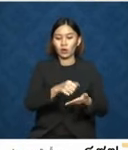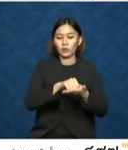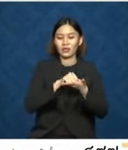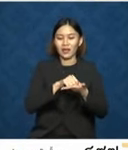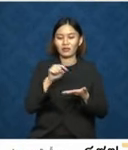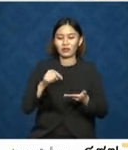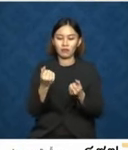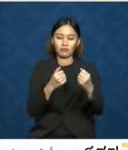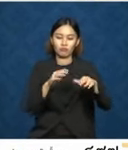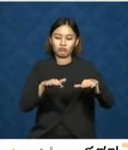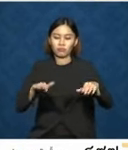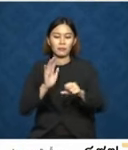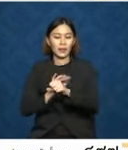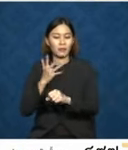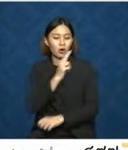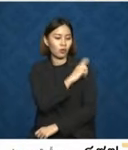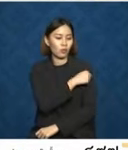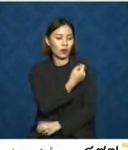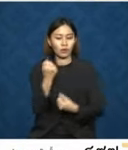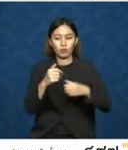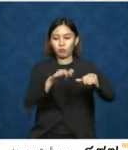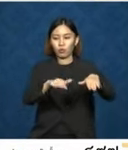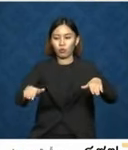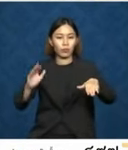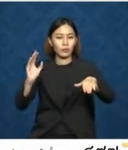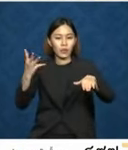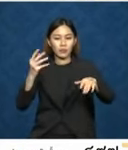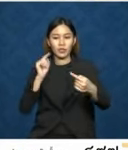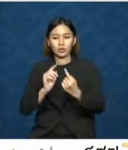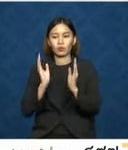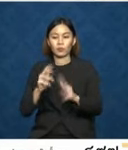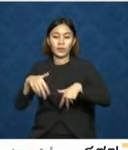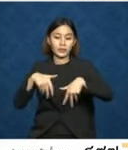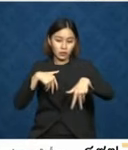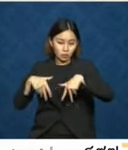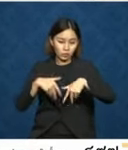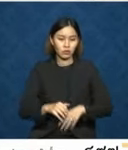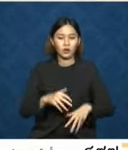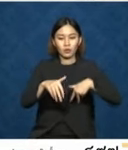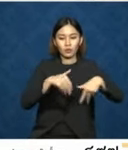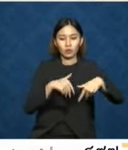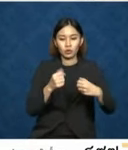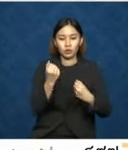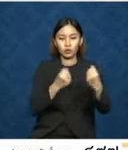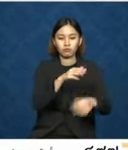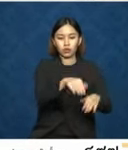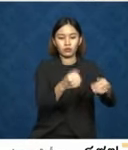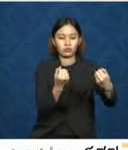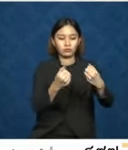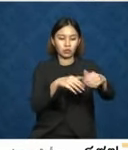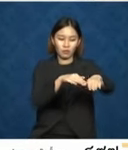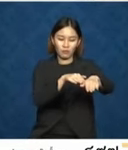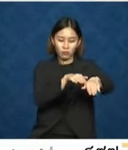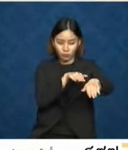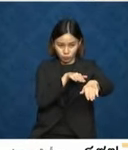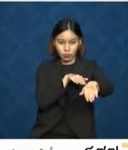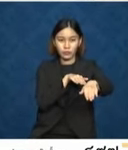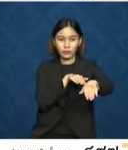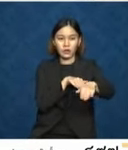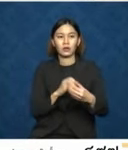บริการโรงพยาบาลแพร่ไม่มีที่จอดรถพอสำหรับประชาชนและประชาชนต้องไปจอดรถตามริมฟุตบานอกโรง